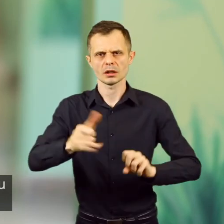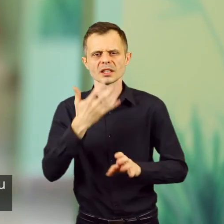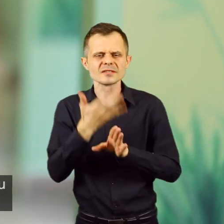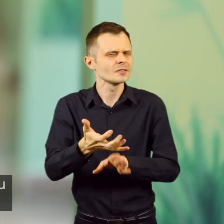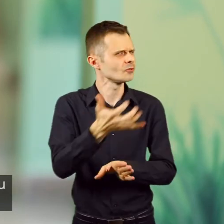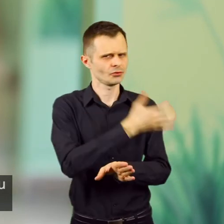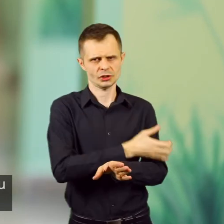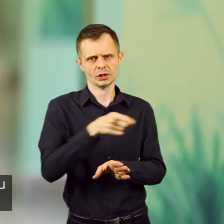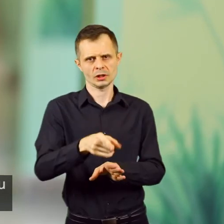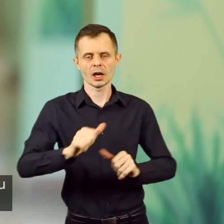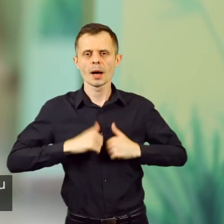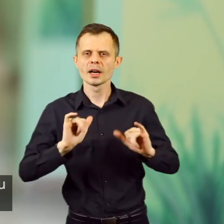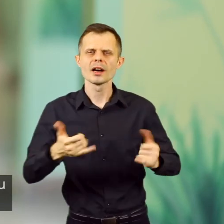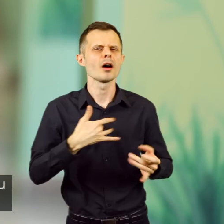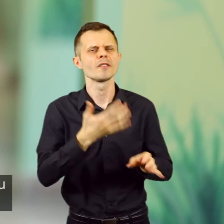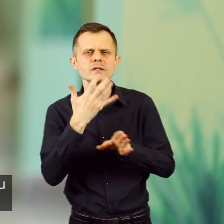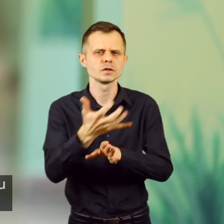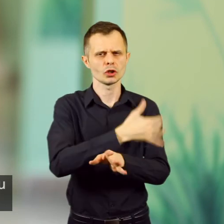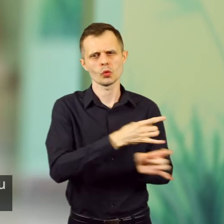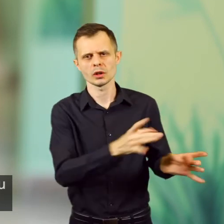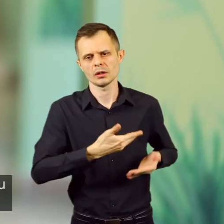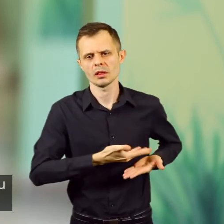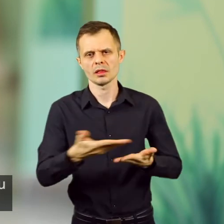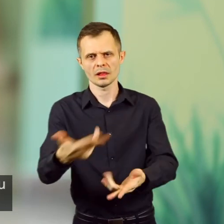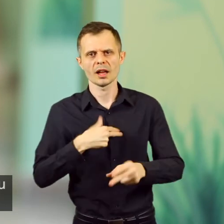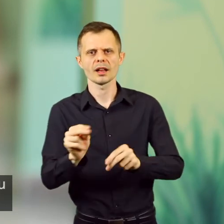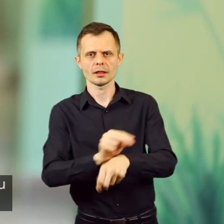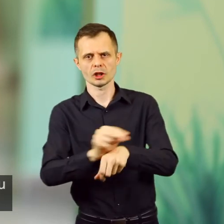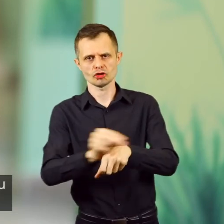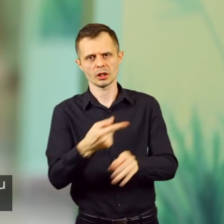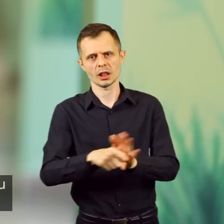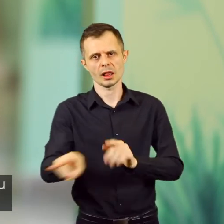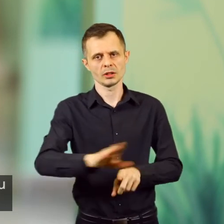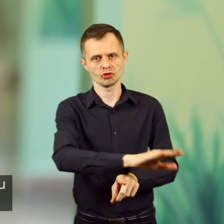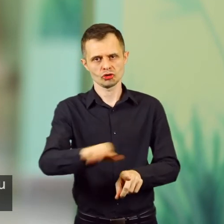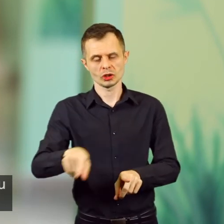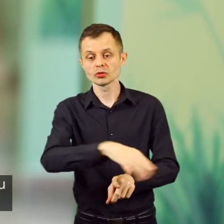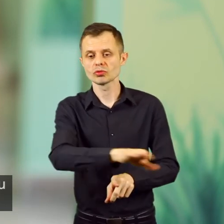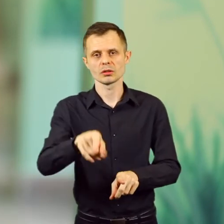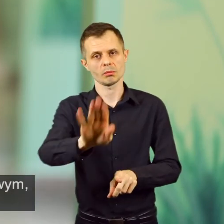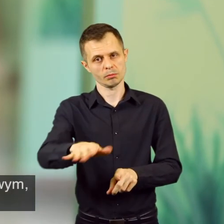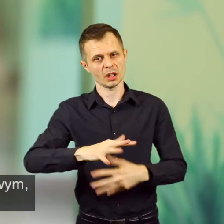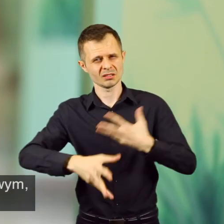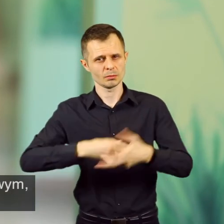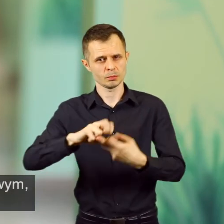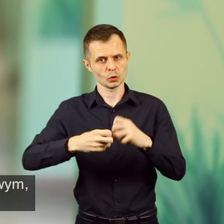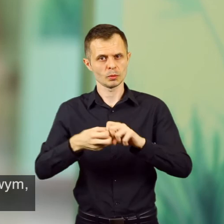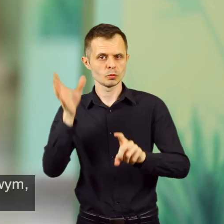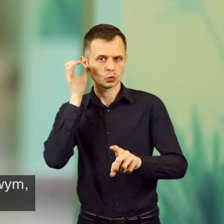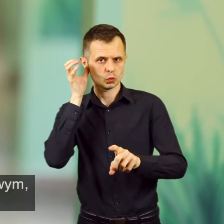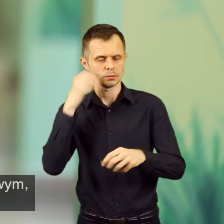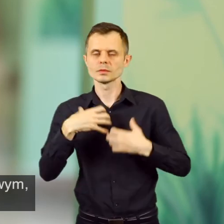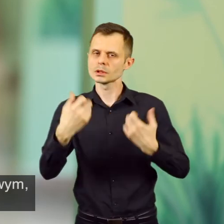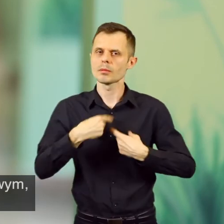by można wszcząć terapię i rehabilitację tych dzieci, które mają tego typu zaburzenia. Chcemy